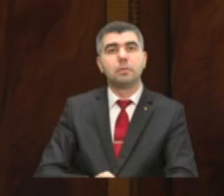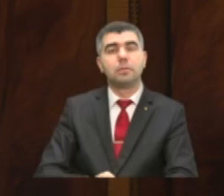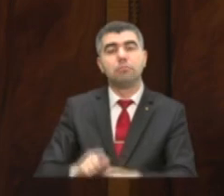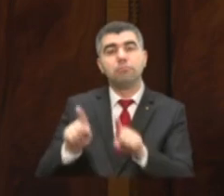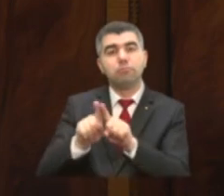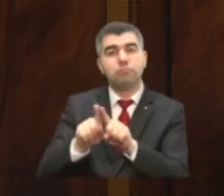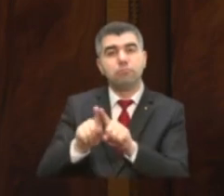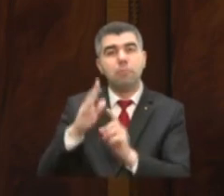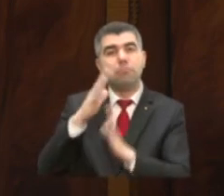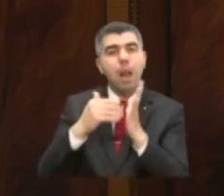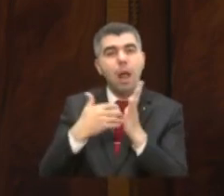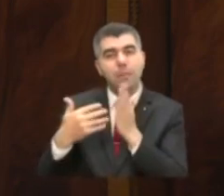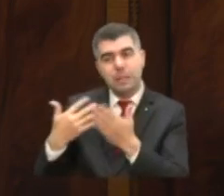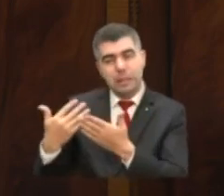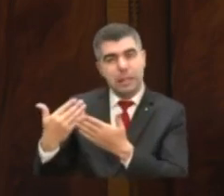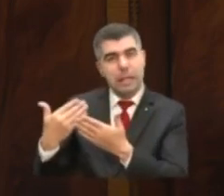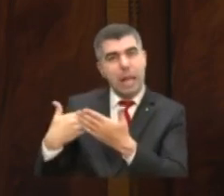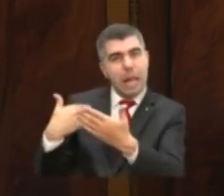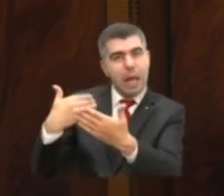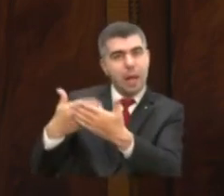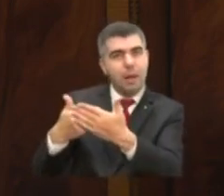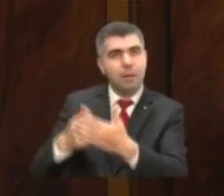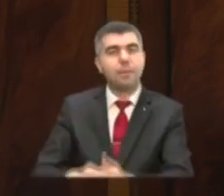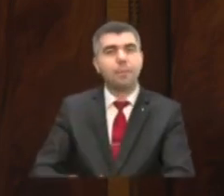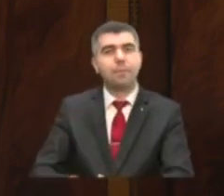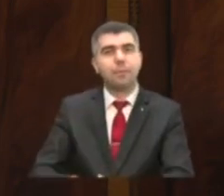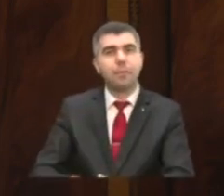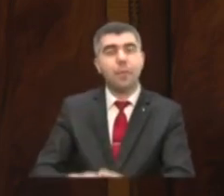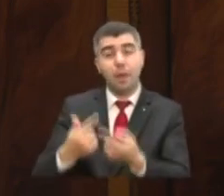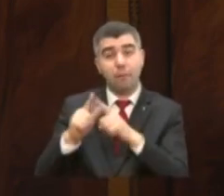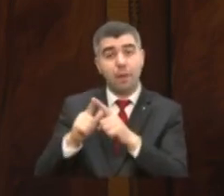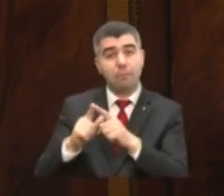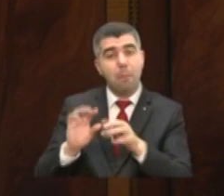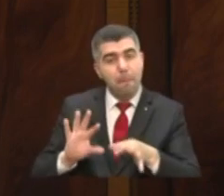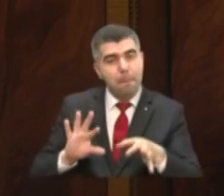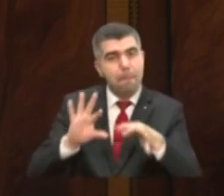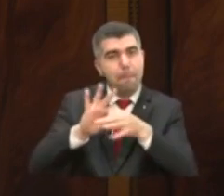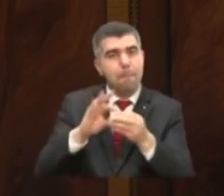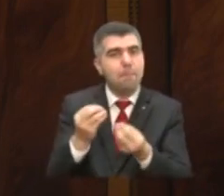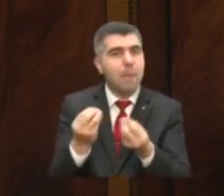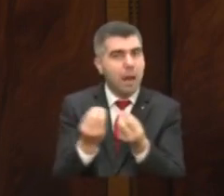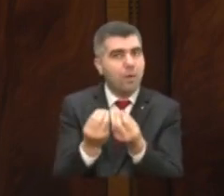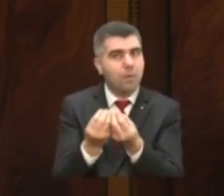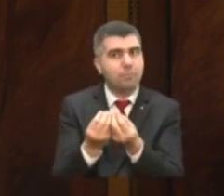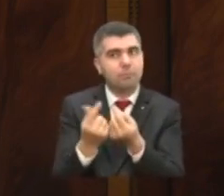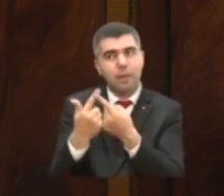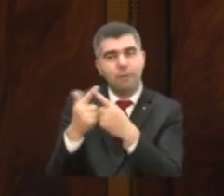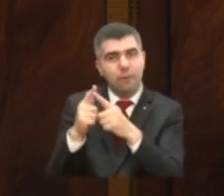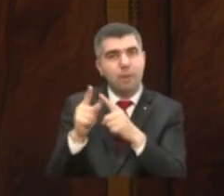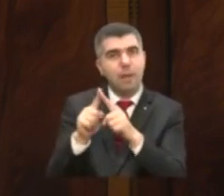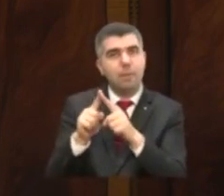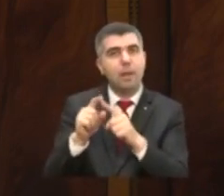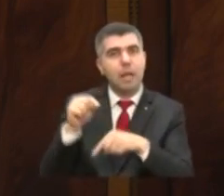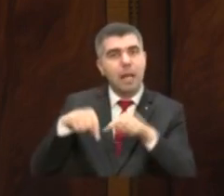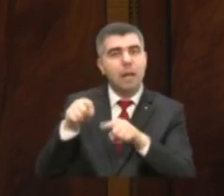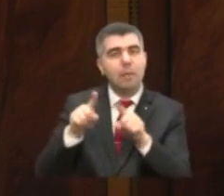تتميزت هذه الخطة الأخيرة بكونها دخل فيها عدد من الشركاء، شركاء متعددين من بينها جمعية